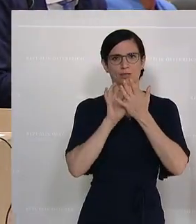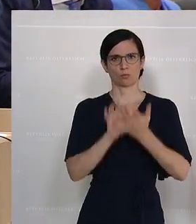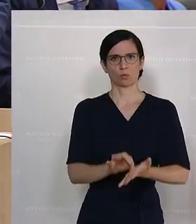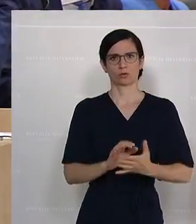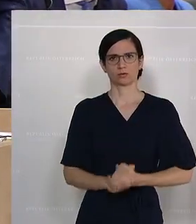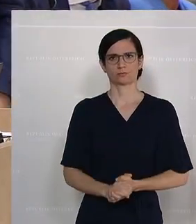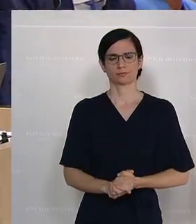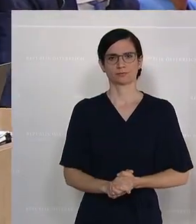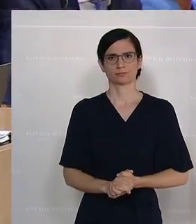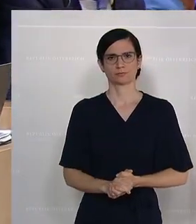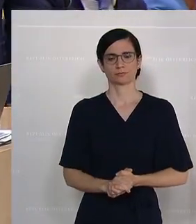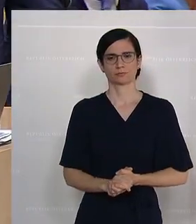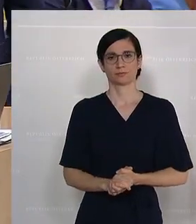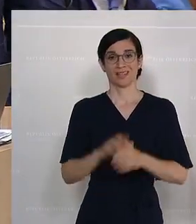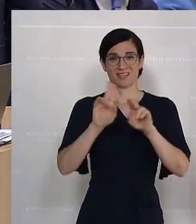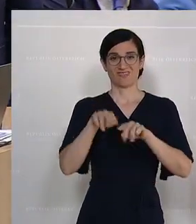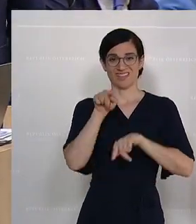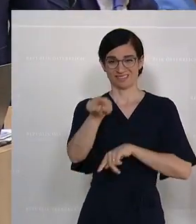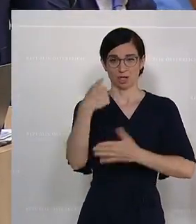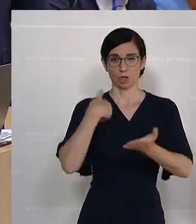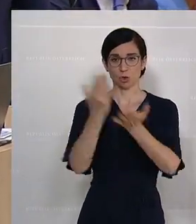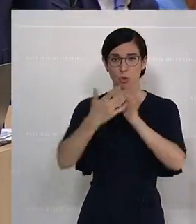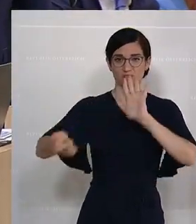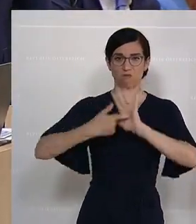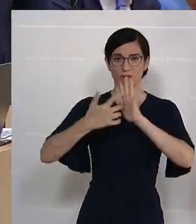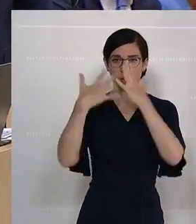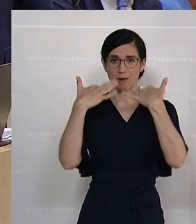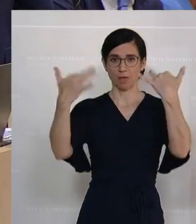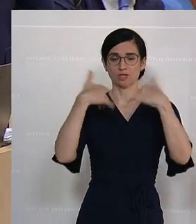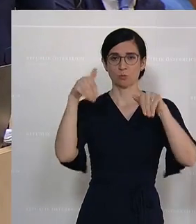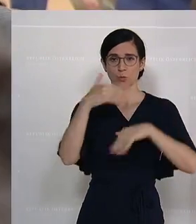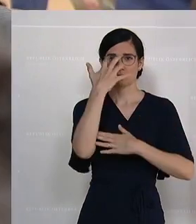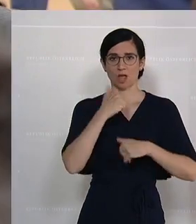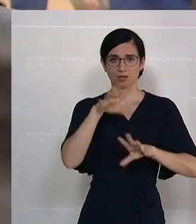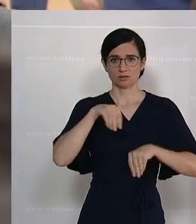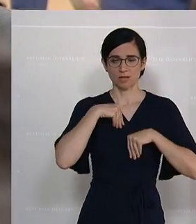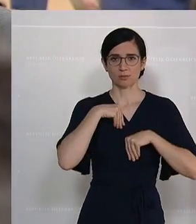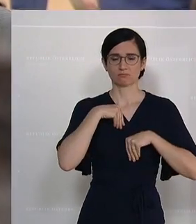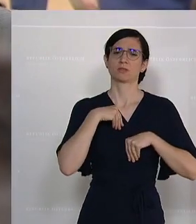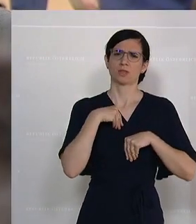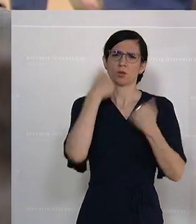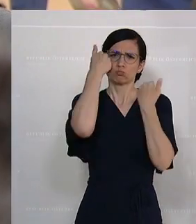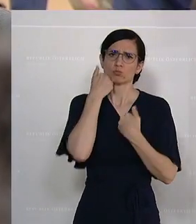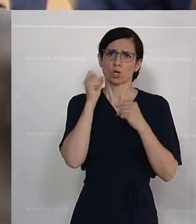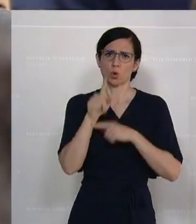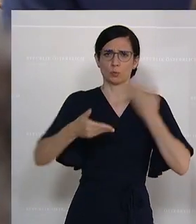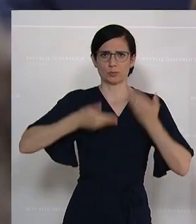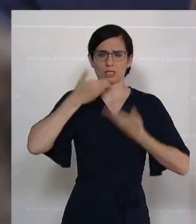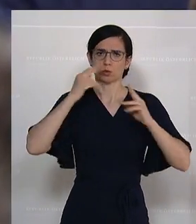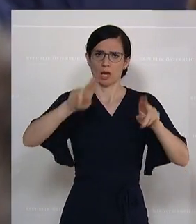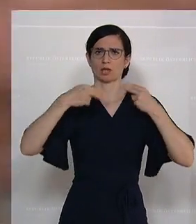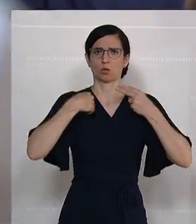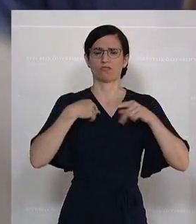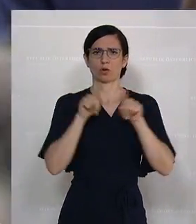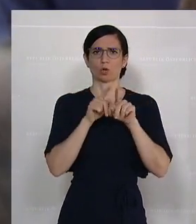wenn sie schon vor an dem parlamentarismus ernst zu nehmen dann berufen sie eine klubsitzung ein und erklären sie die